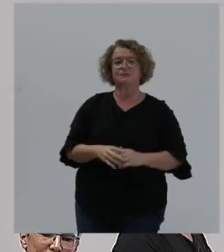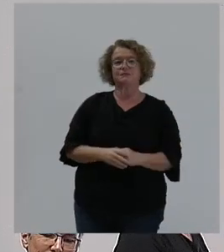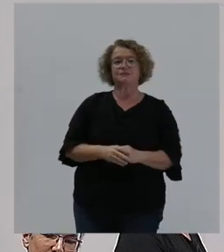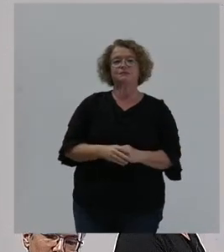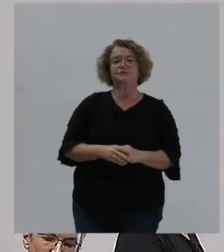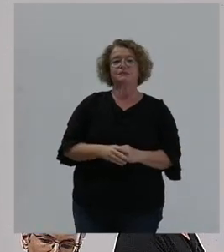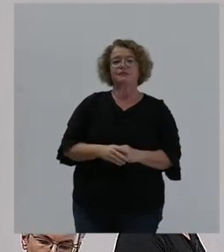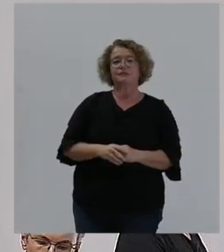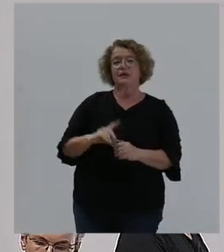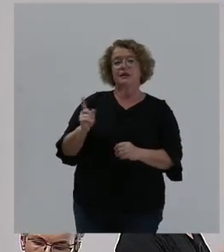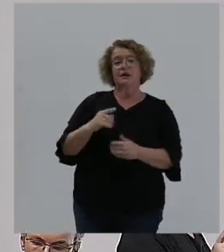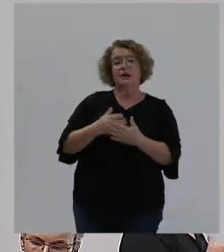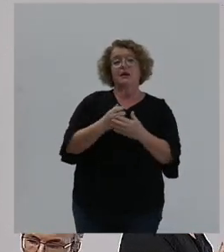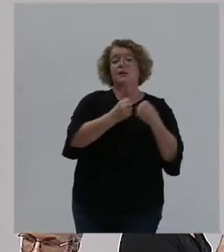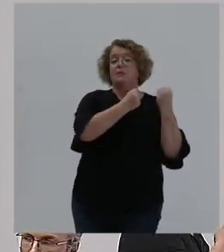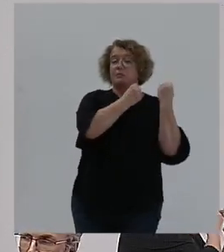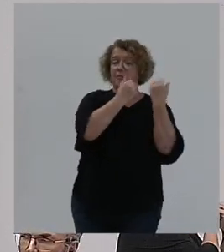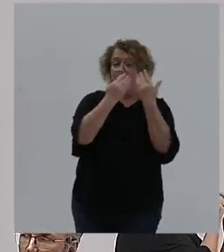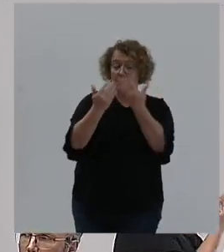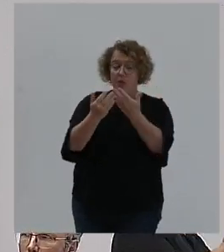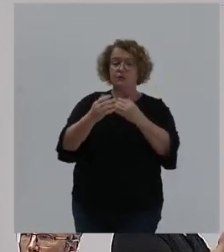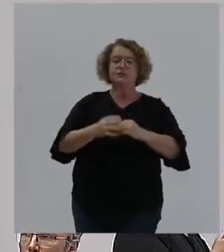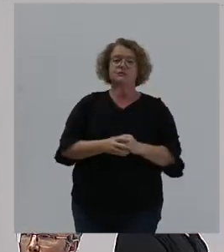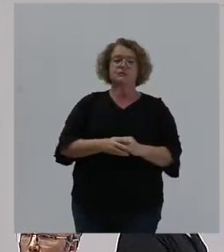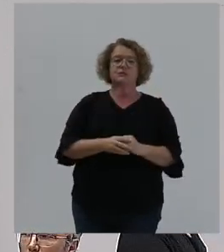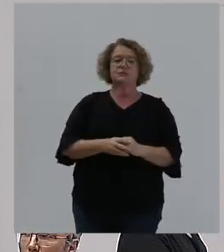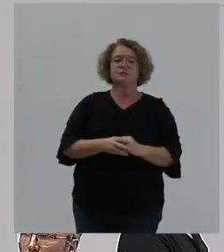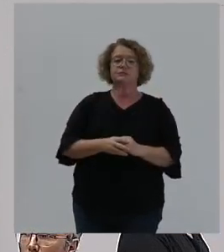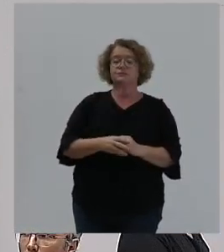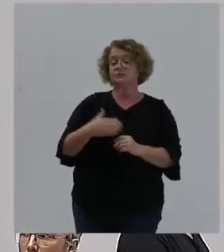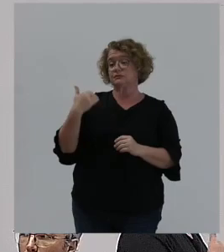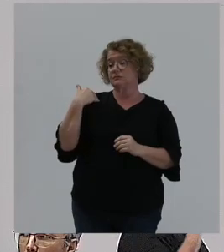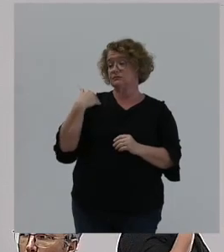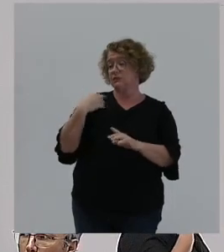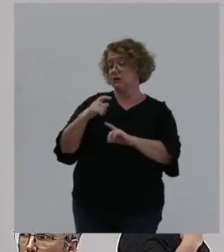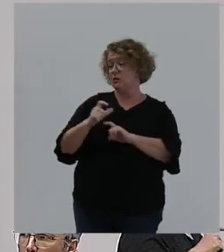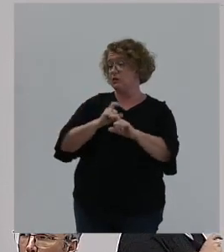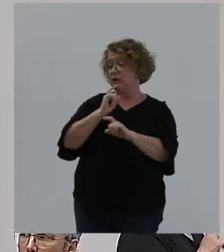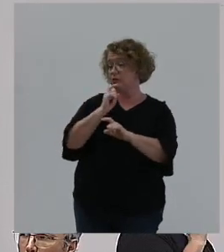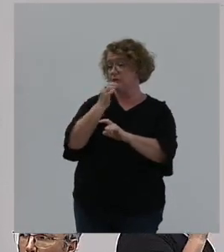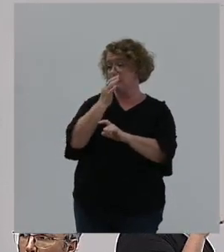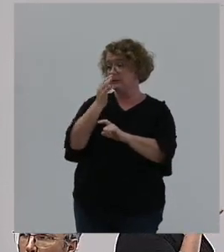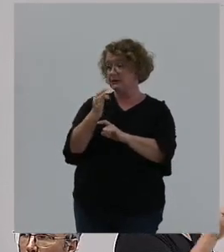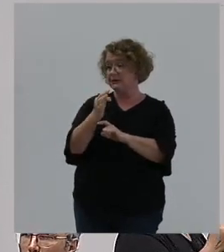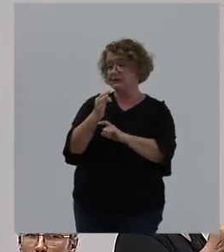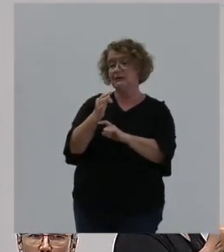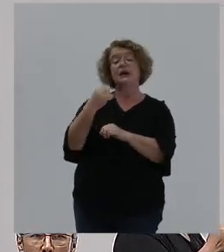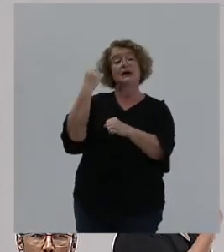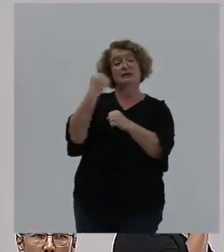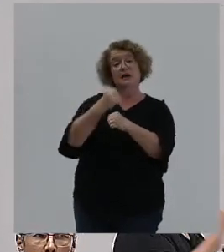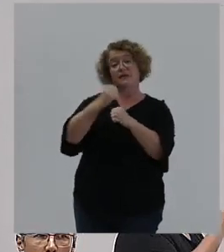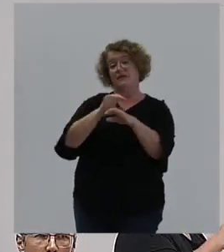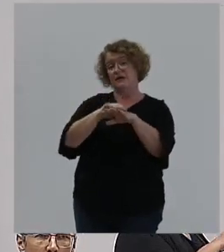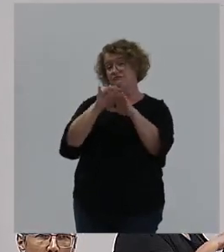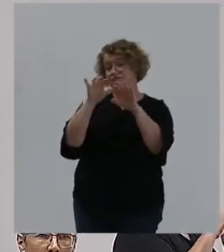non, cette proposition, elle a été faite, vous l'avez compris dans les propos de nos collègues, parce qu'on a beaucoup de travail, il y a beaucoup